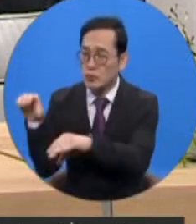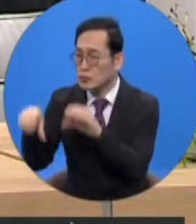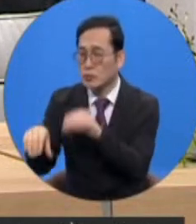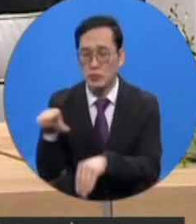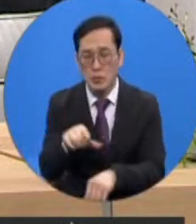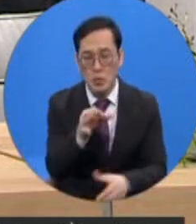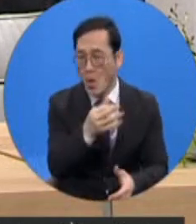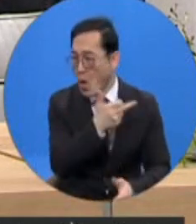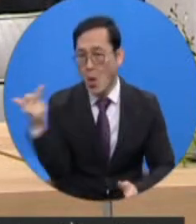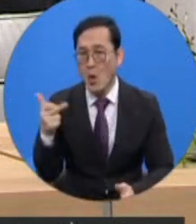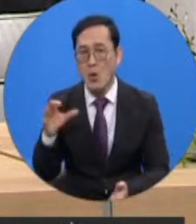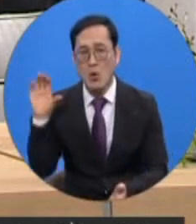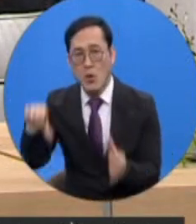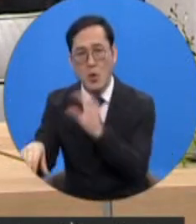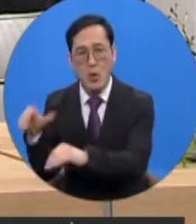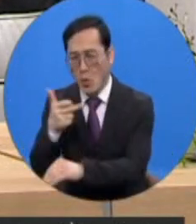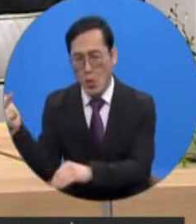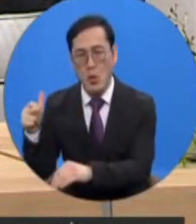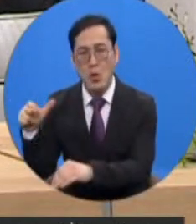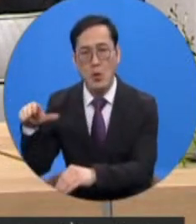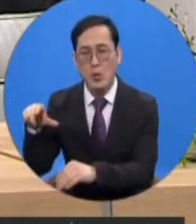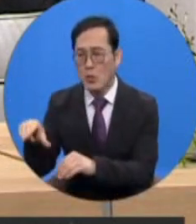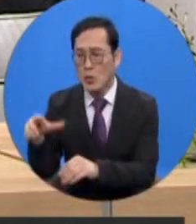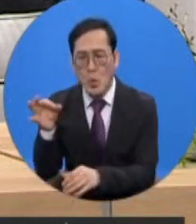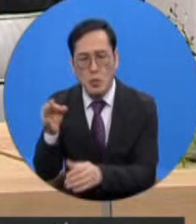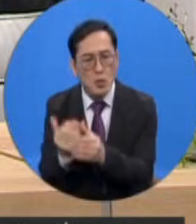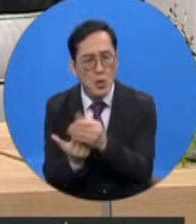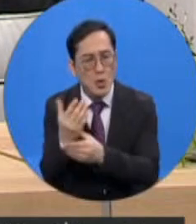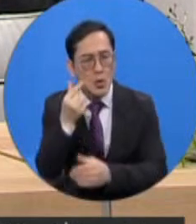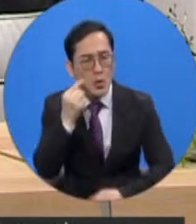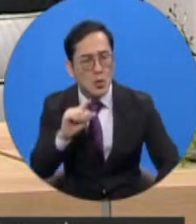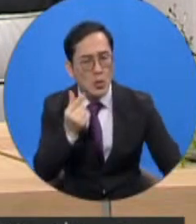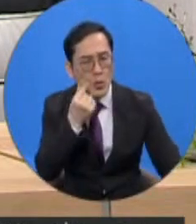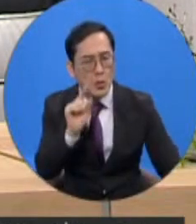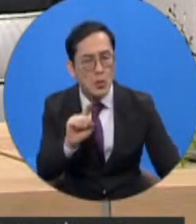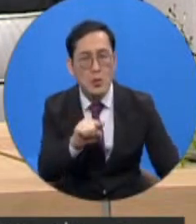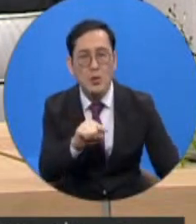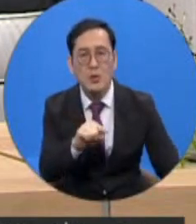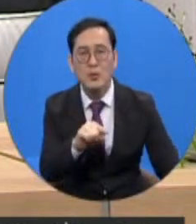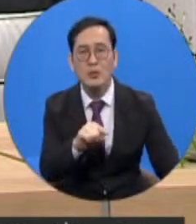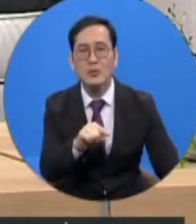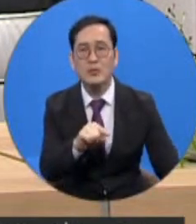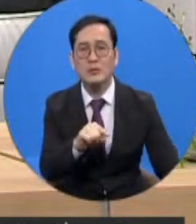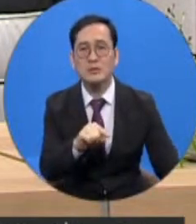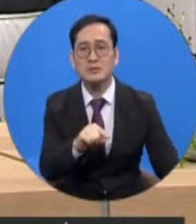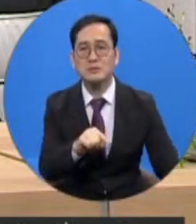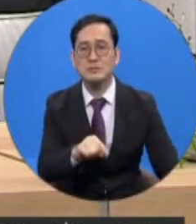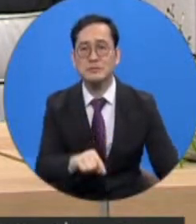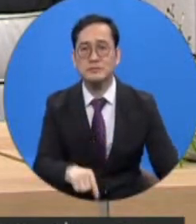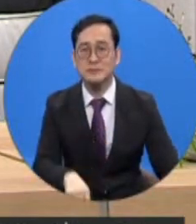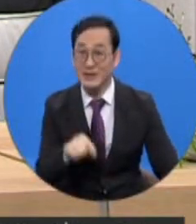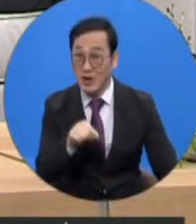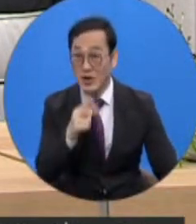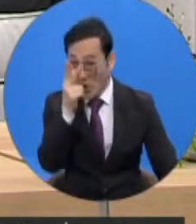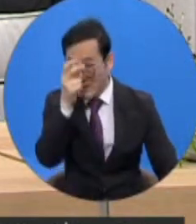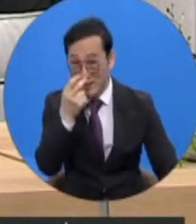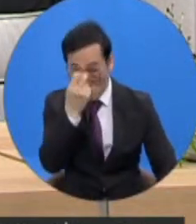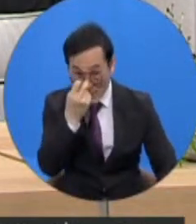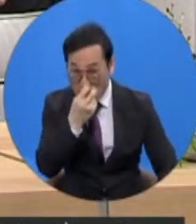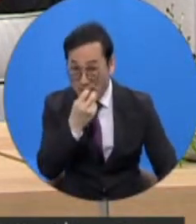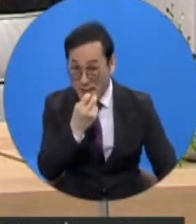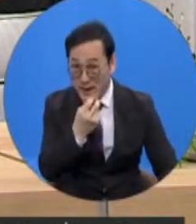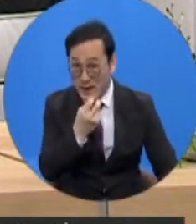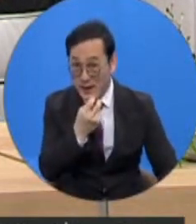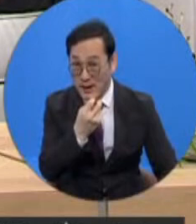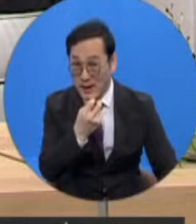들어간 금액이 훨씬 더 크다. 도박 자금이 어디서 마련됐는지를 들여다봐야 한다라고 하는데 경찰 수사가 되면 그런 부분도 들여다봅니까?